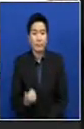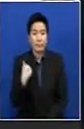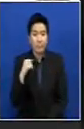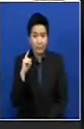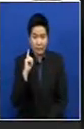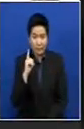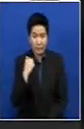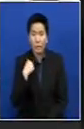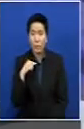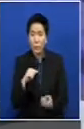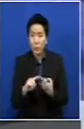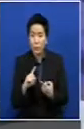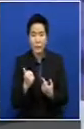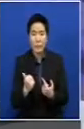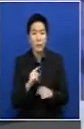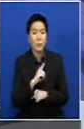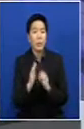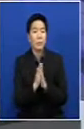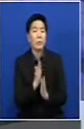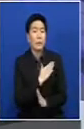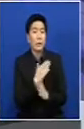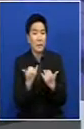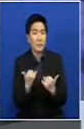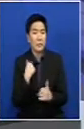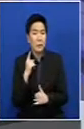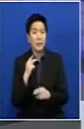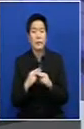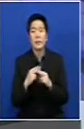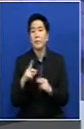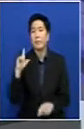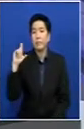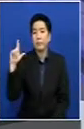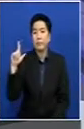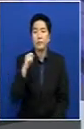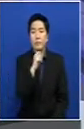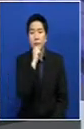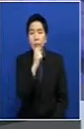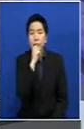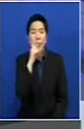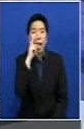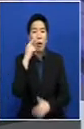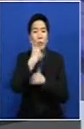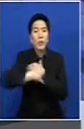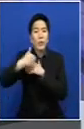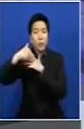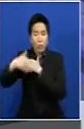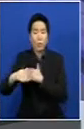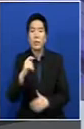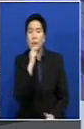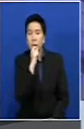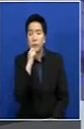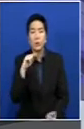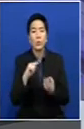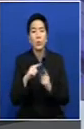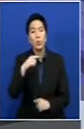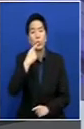ที่มีกระแสออกมาในช่วงวันมาฆบูชาพอดีคือคุณทักษิณครับเพิ่งจะให้สัมภาษณ์กับสื่อต่างประเทศไป ค่ะ